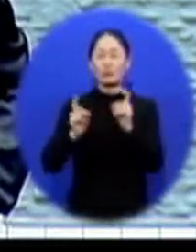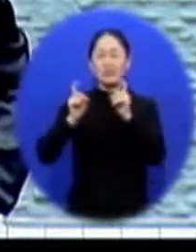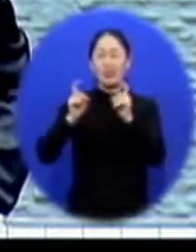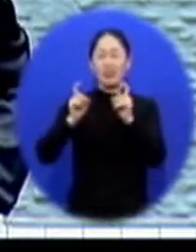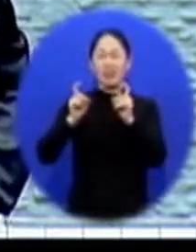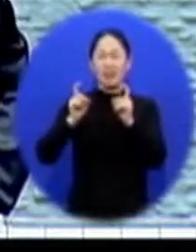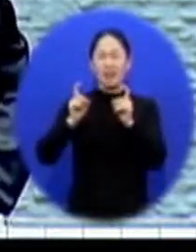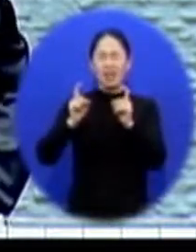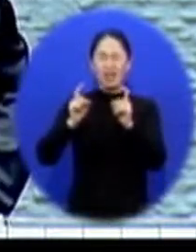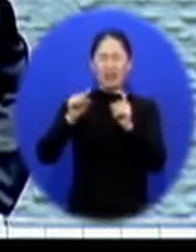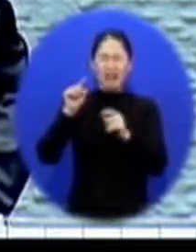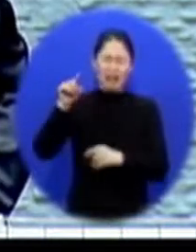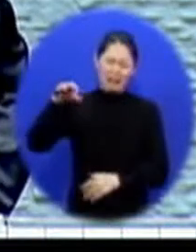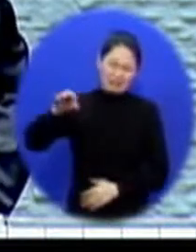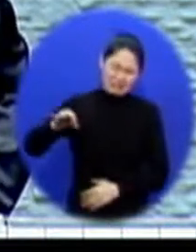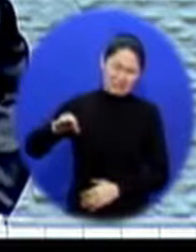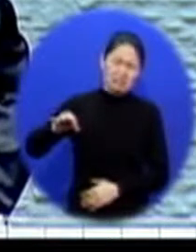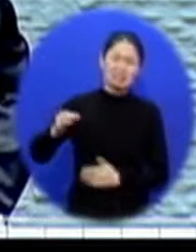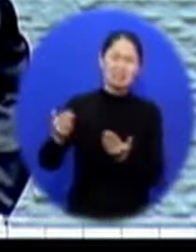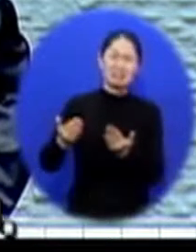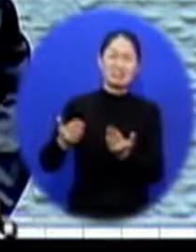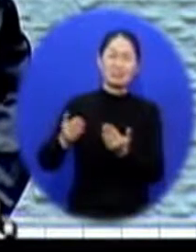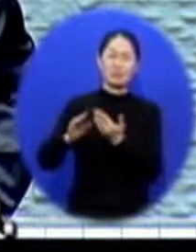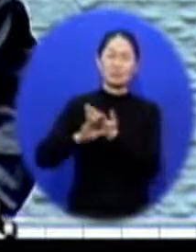정말 그것밖에 아니더라구요